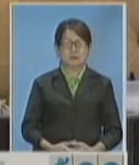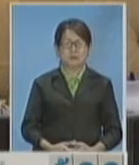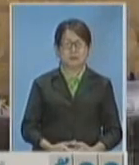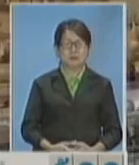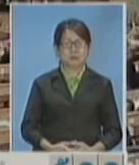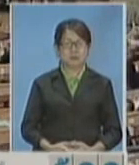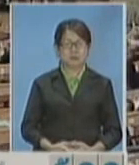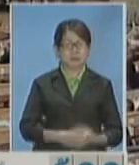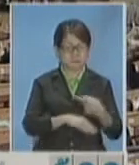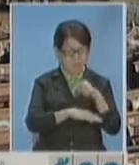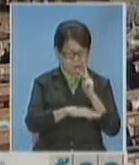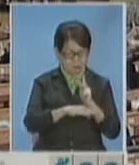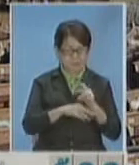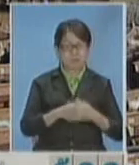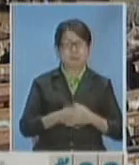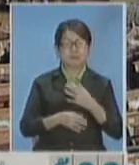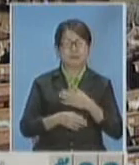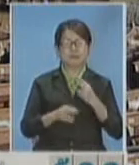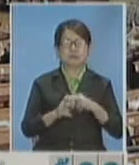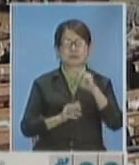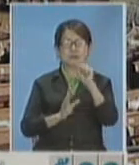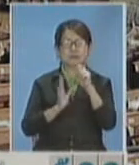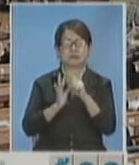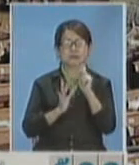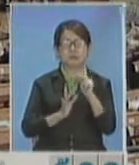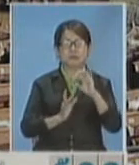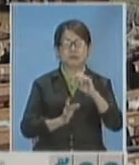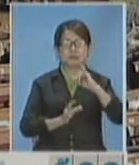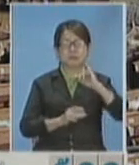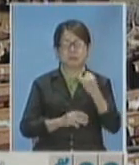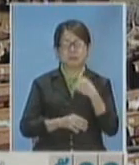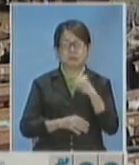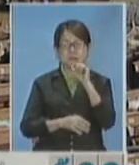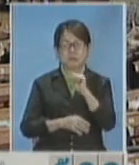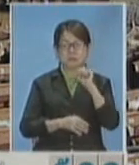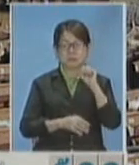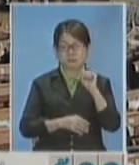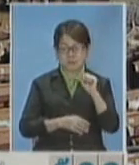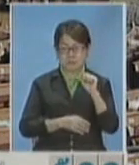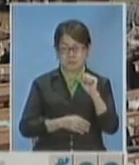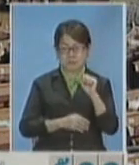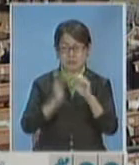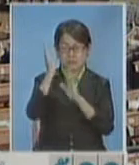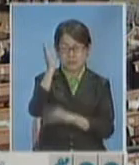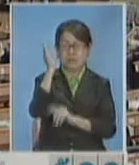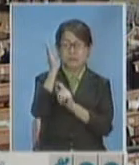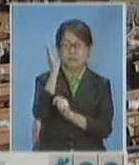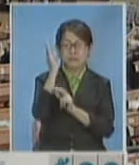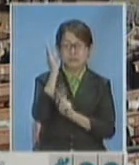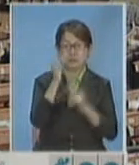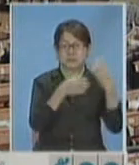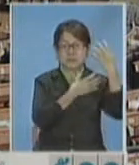่อท่านประธานที่เคารพกระผมสุกิจอัตโธปกรณ์สมาชิกสภาผู้แทนราษฎรจังหวัดตรังพรรคประชา